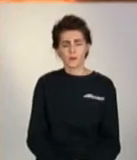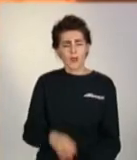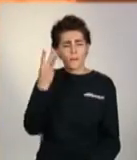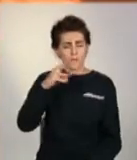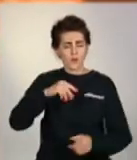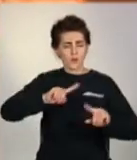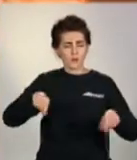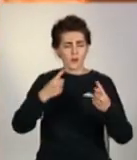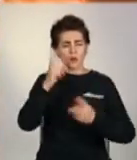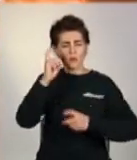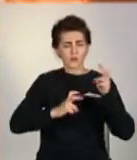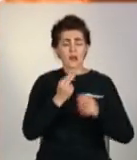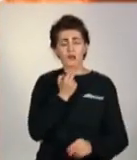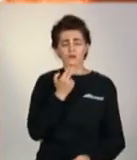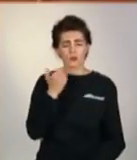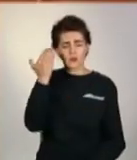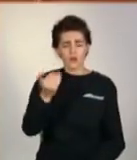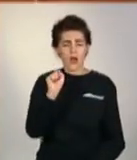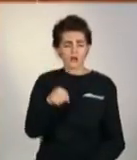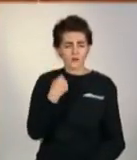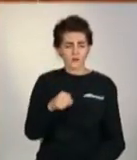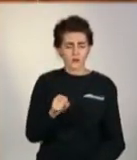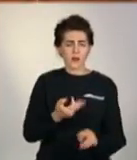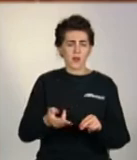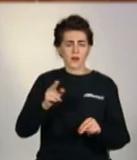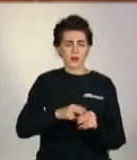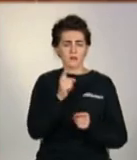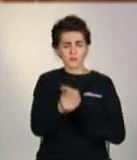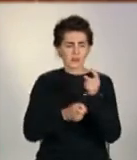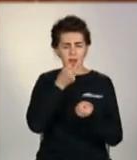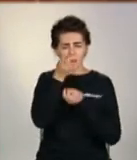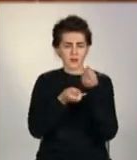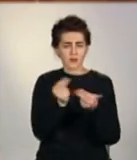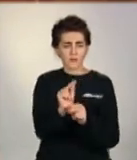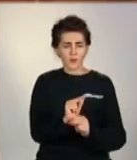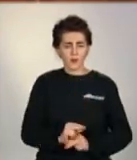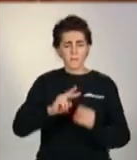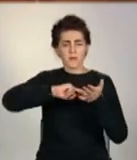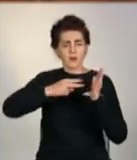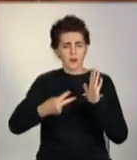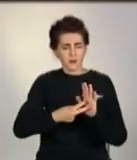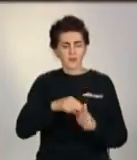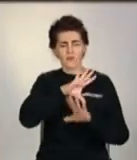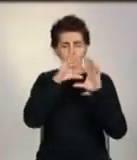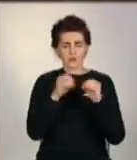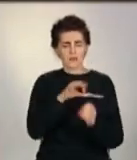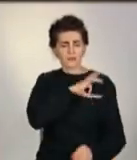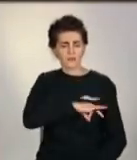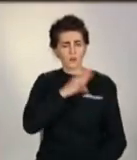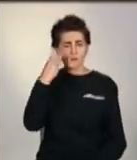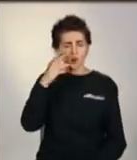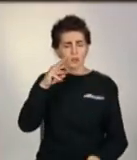Модернізація медкомбінатів імені Ілліча та «Азовсталь» триває. Реконструкція виробництва, проведення планових ремонтів та використання